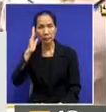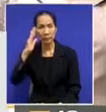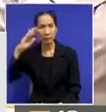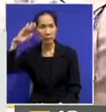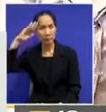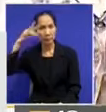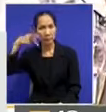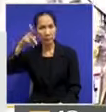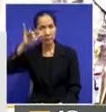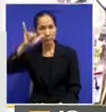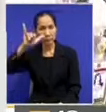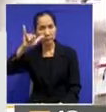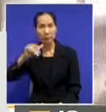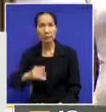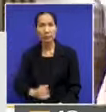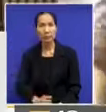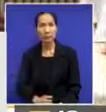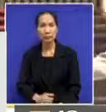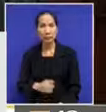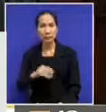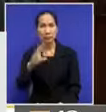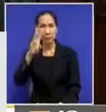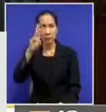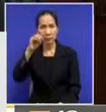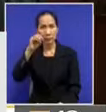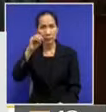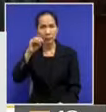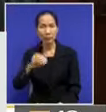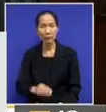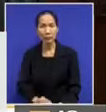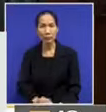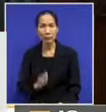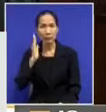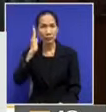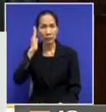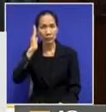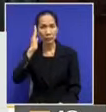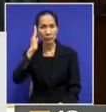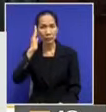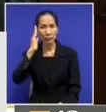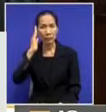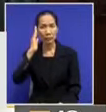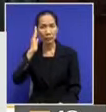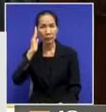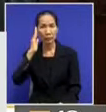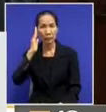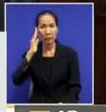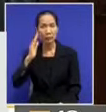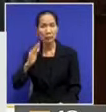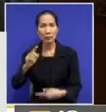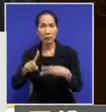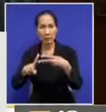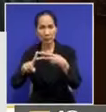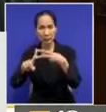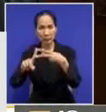พลเอกประยุทธ์จันทร์โอชาครับ 60นายคำพองเทพาคำ คุณธนาธร